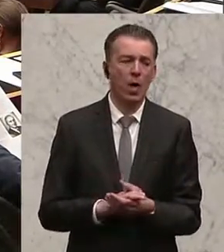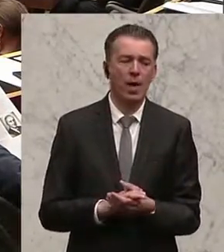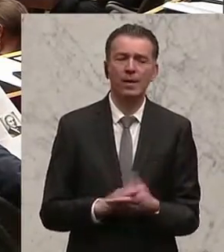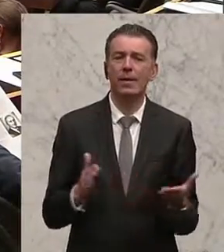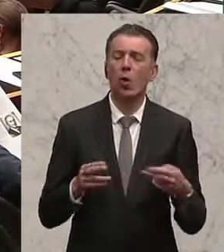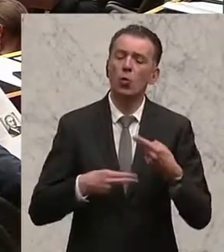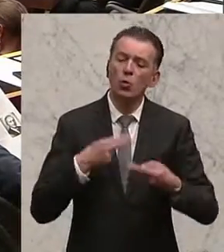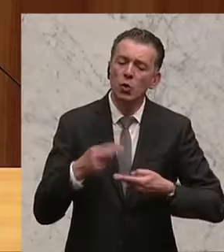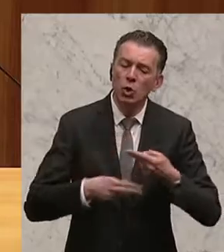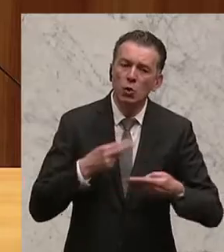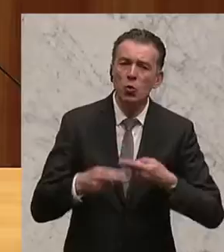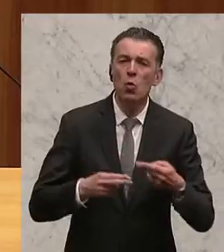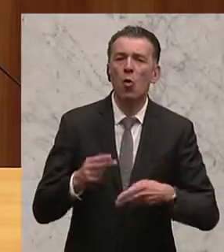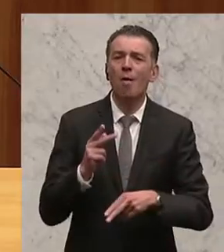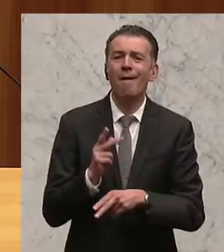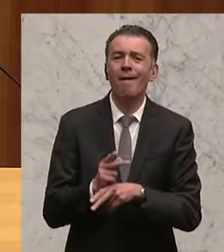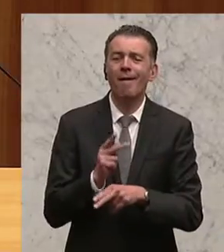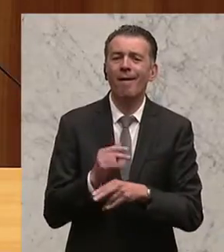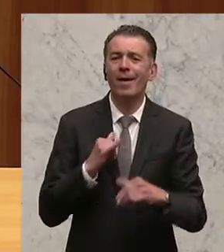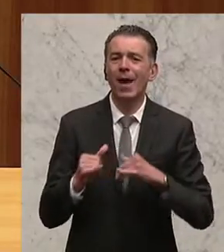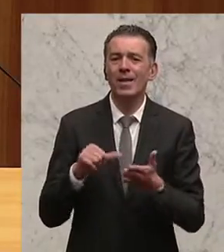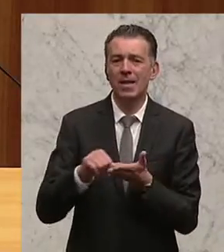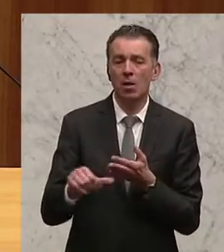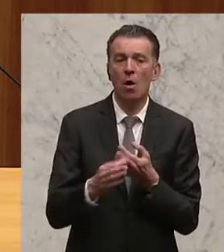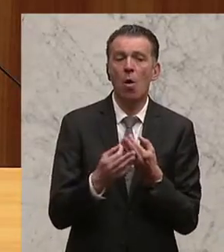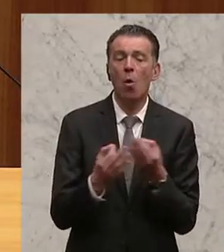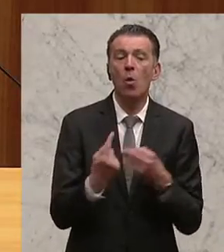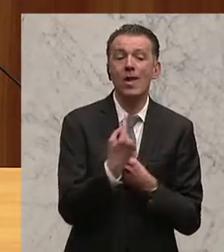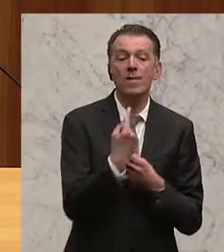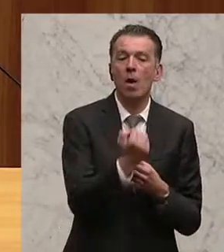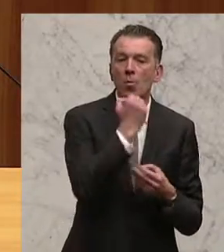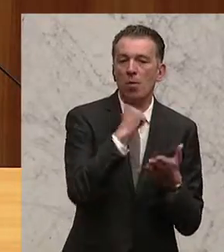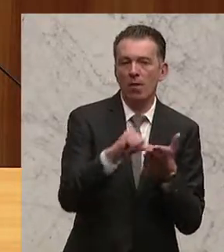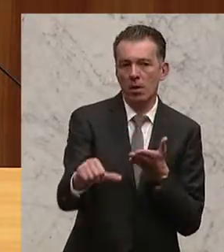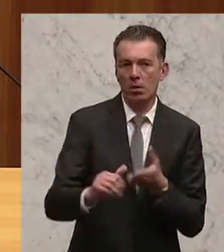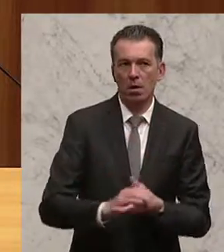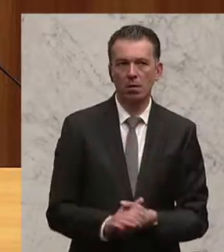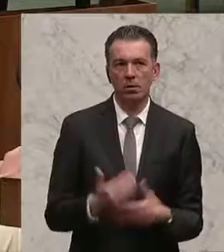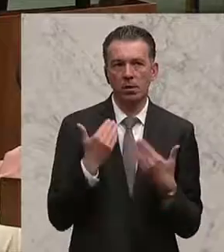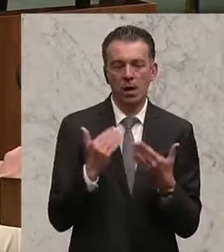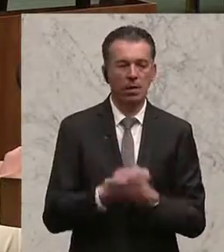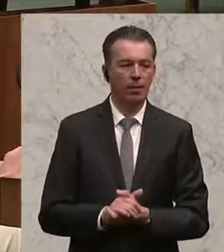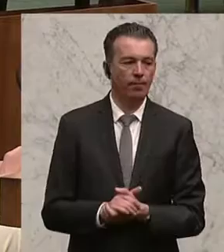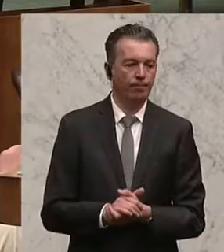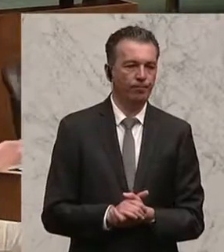bildgebende Untersuchung ermöglicht wird, ohne Zuzahlungen leisten zu müssen. Danke.